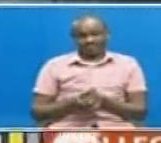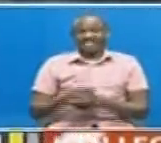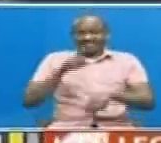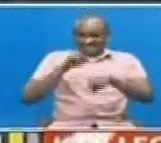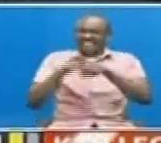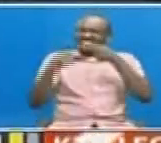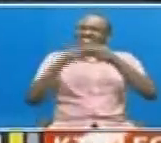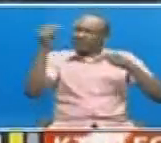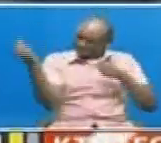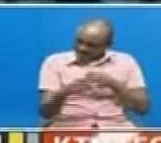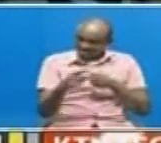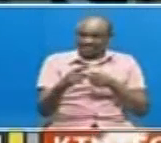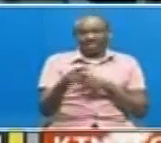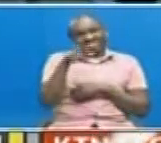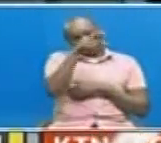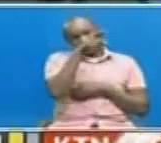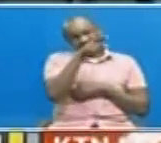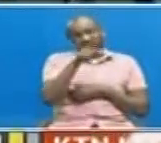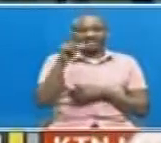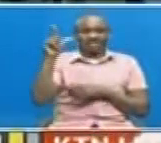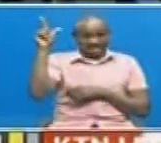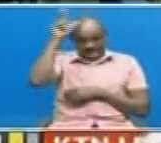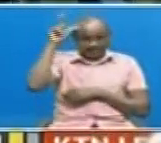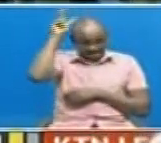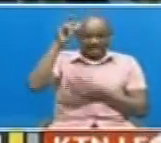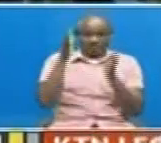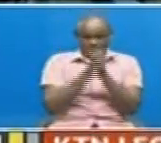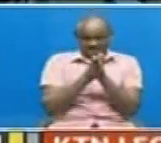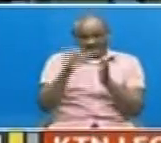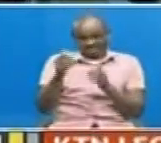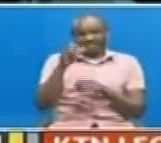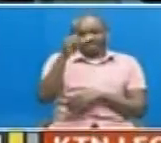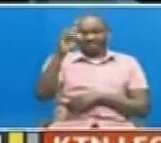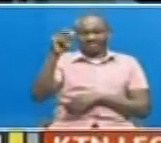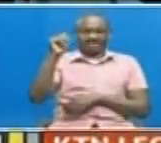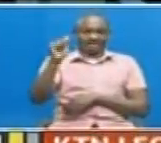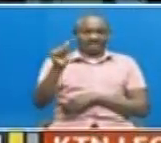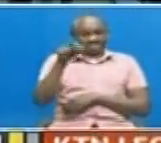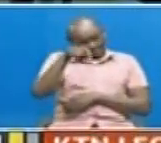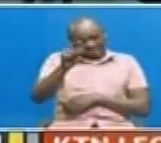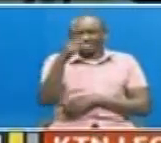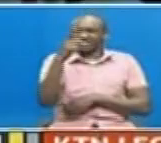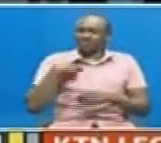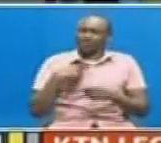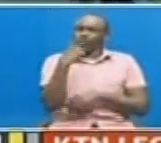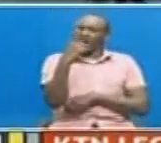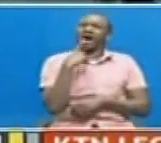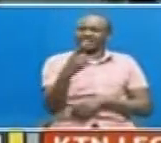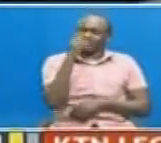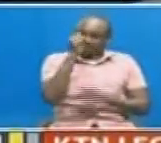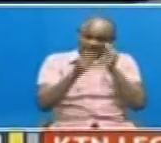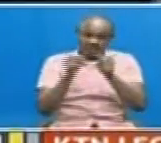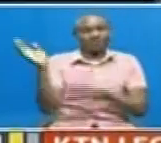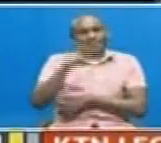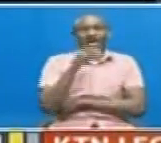Baada ya miezi sita nchini Sierra Leone na Liberia kusaidia waathiriwa wa ugonjwa wa Ebola, wataalamu hao 155 hatimaye wamerejea